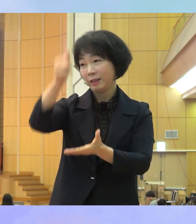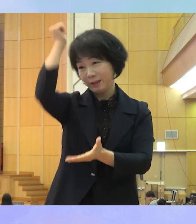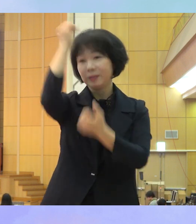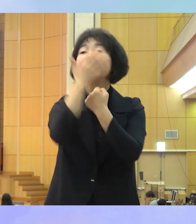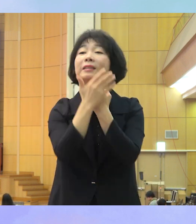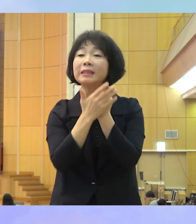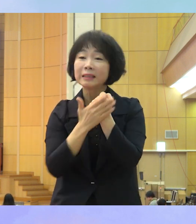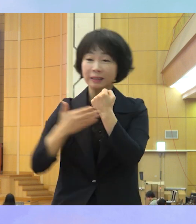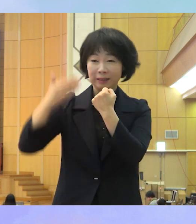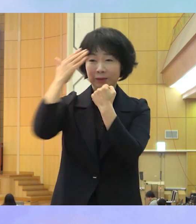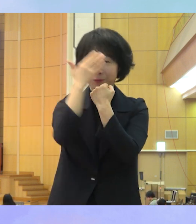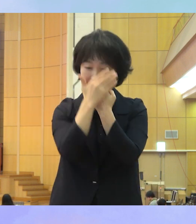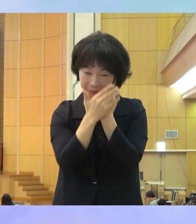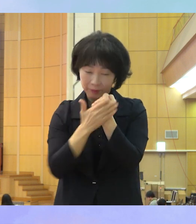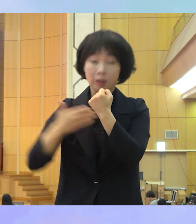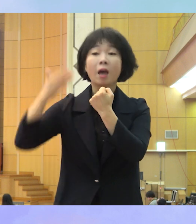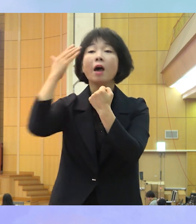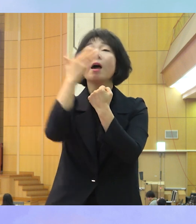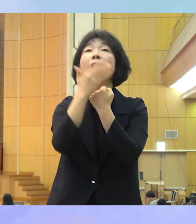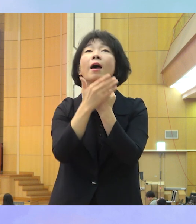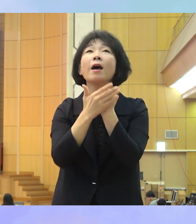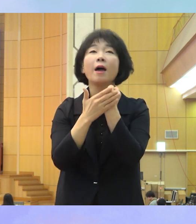은혜,